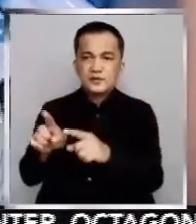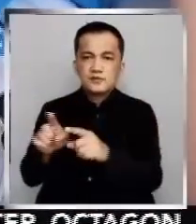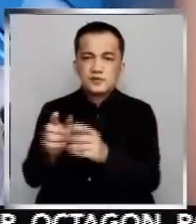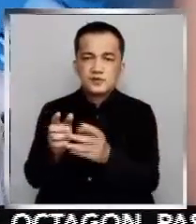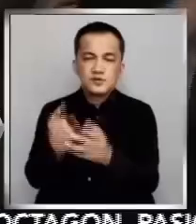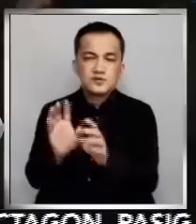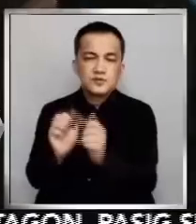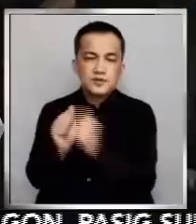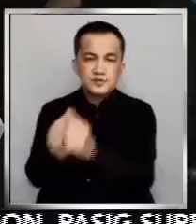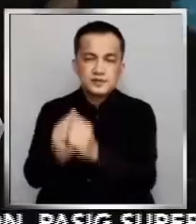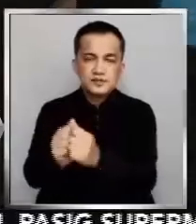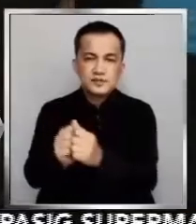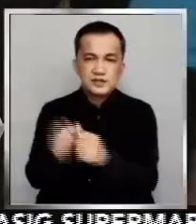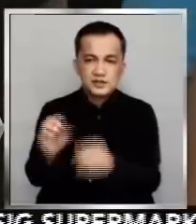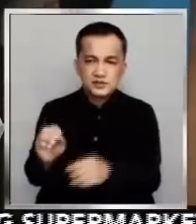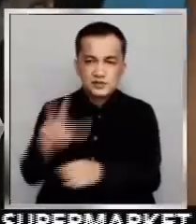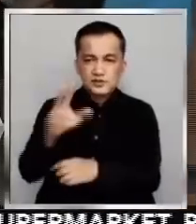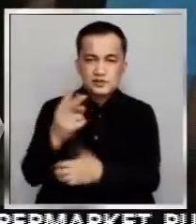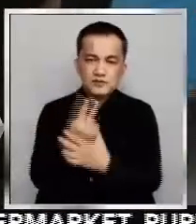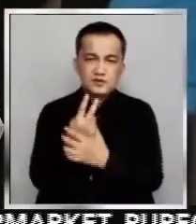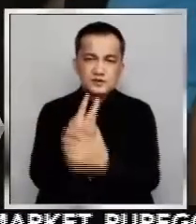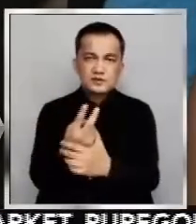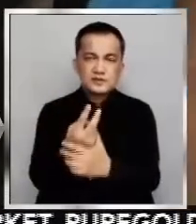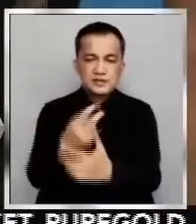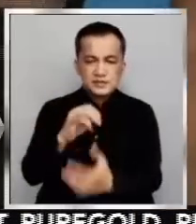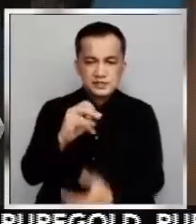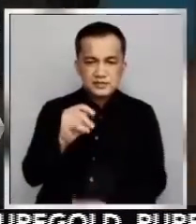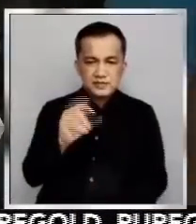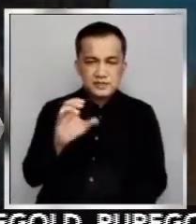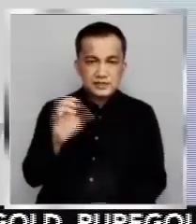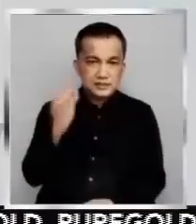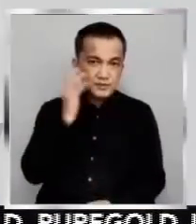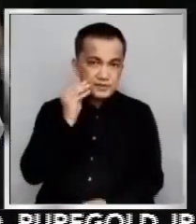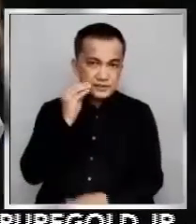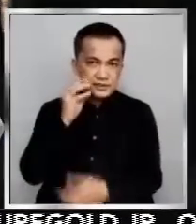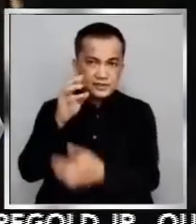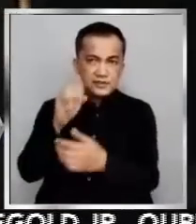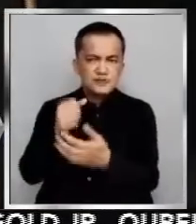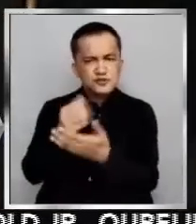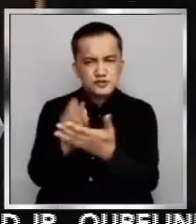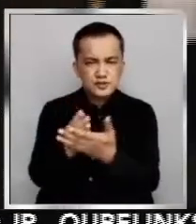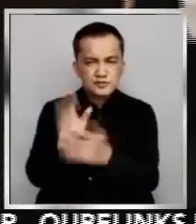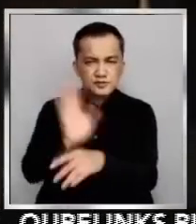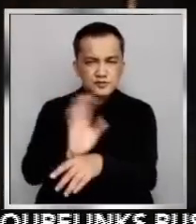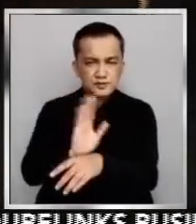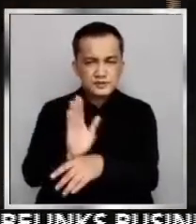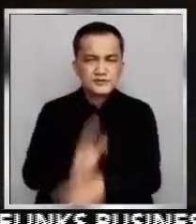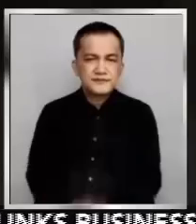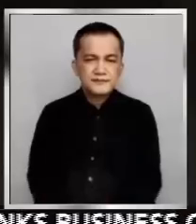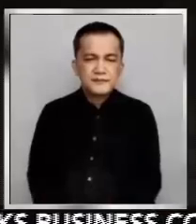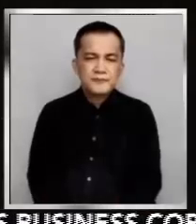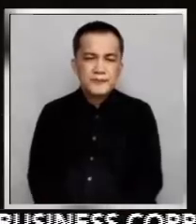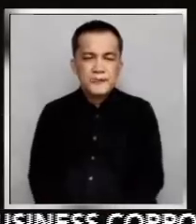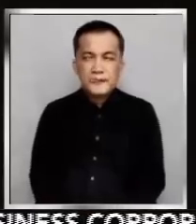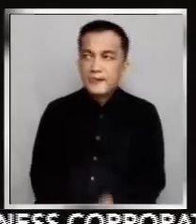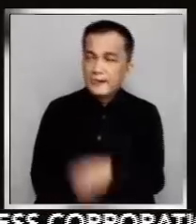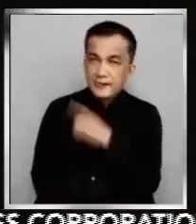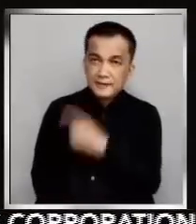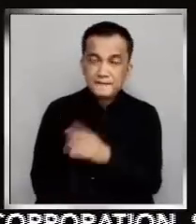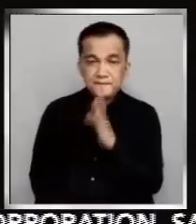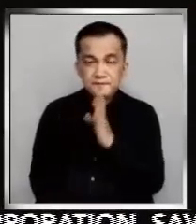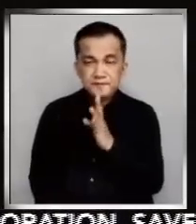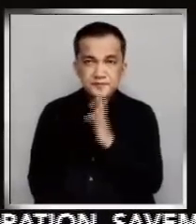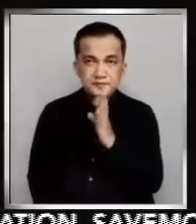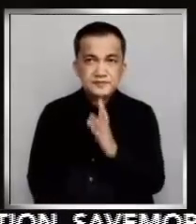5 Legacy, the cinematic experience sa ilang sinihan. Sobrang pinakiraban po namin tong series na to. Inaalay